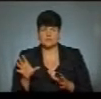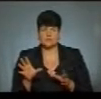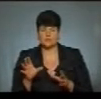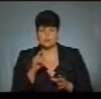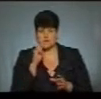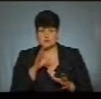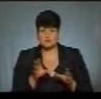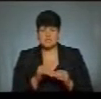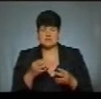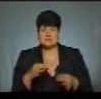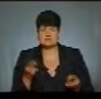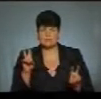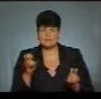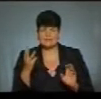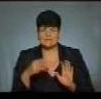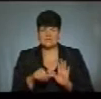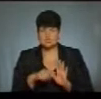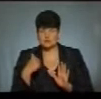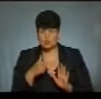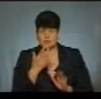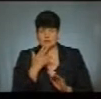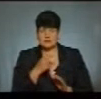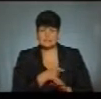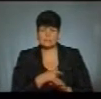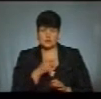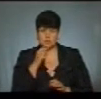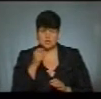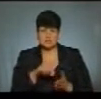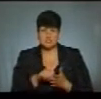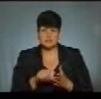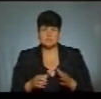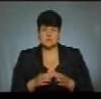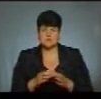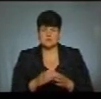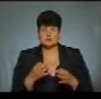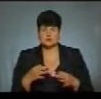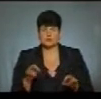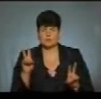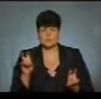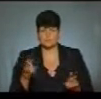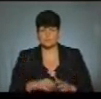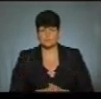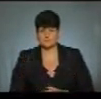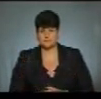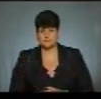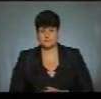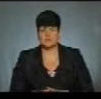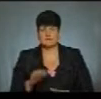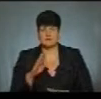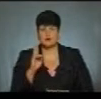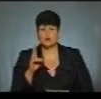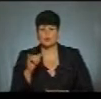об'єднання «Свобода». 36 років – народний депутат України, член політичної партії «Всеукраїнське об'єднання «Свобода». Василь Купина